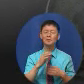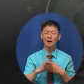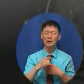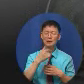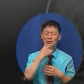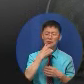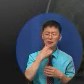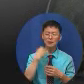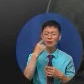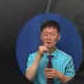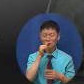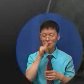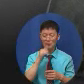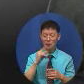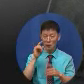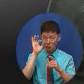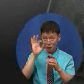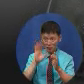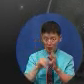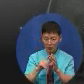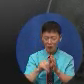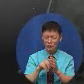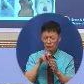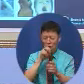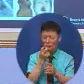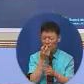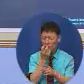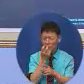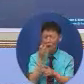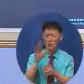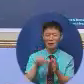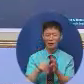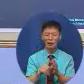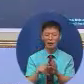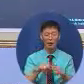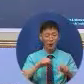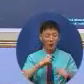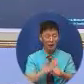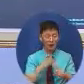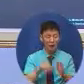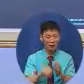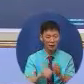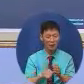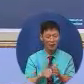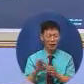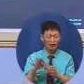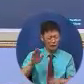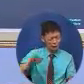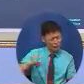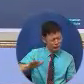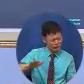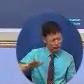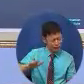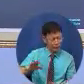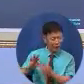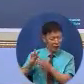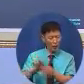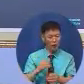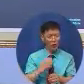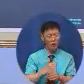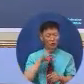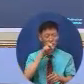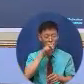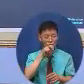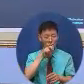먹었을 때 표정이 있어요. 그 표정을 가지고 쥐를 봤어요. 아까 이런 활동을 계속 쾌락중추를 자극하는 일을 계속했던